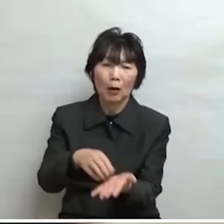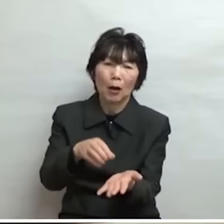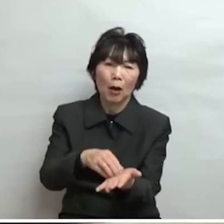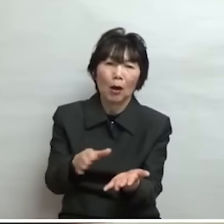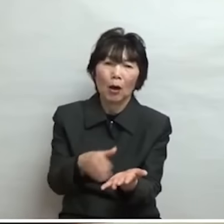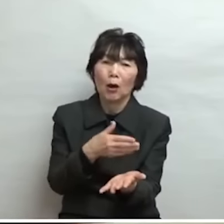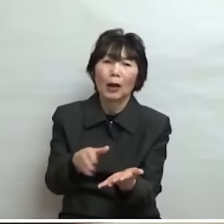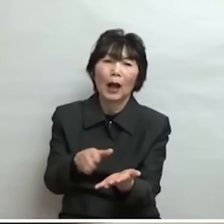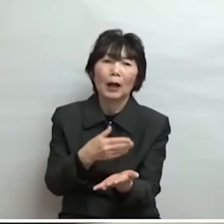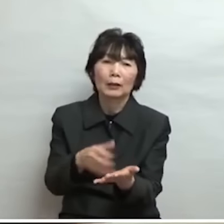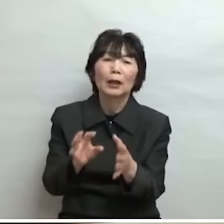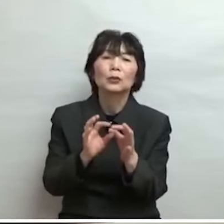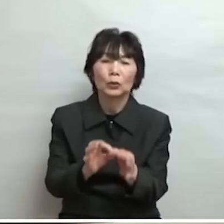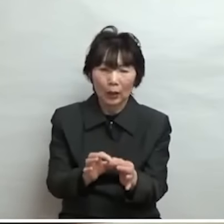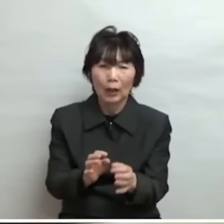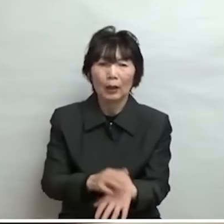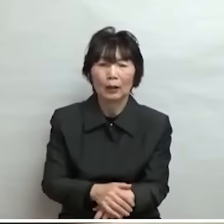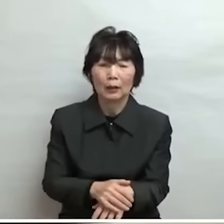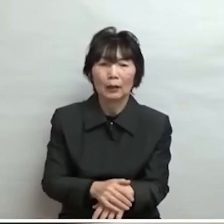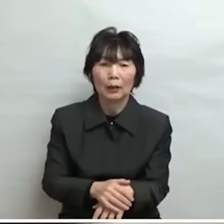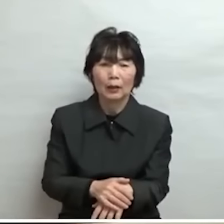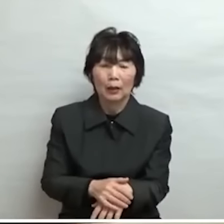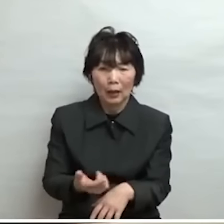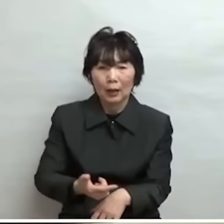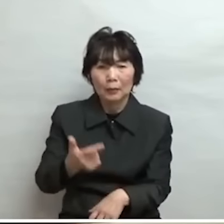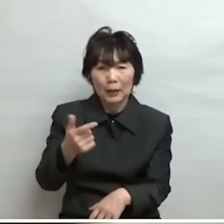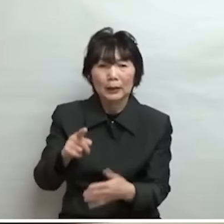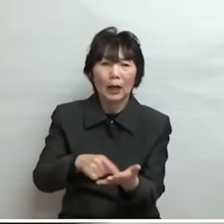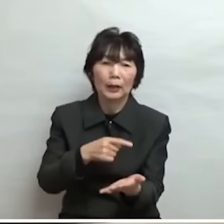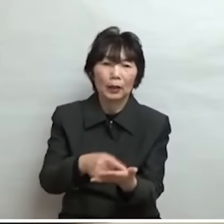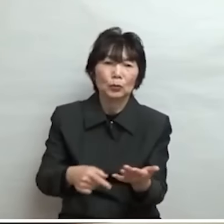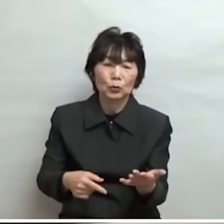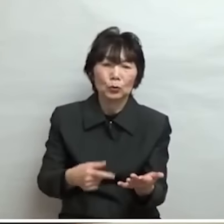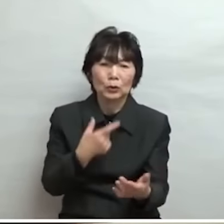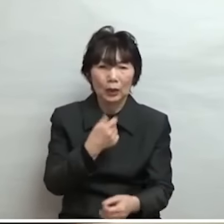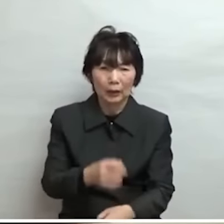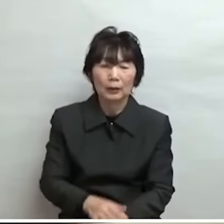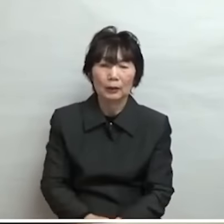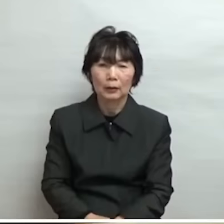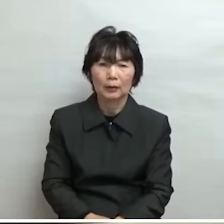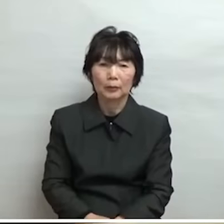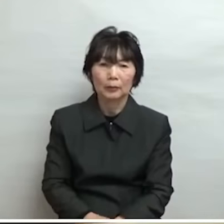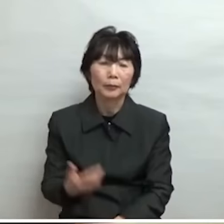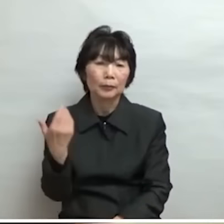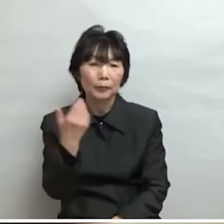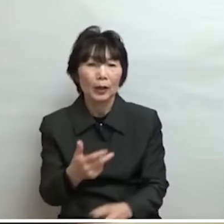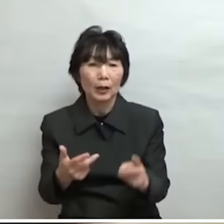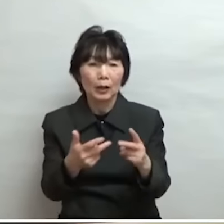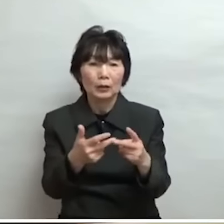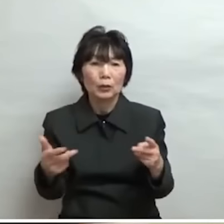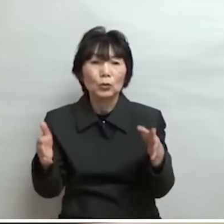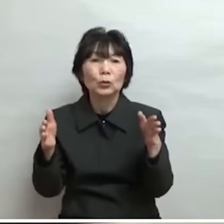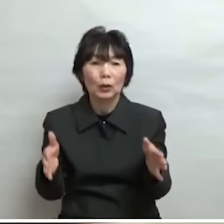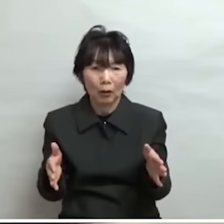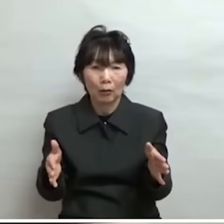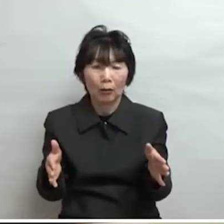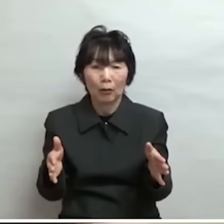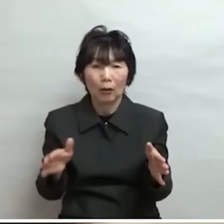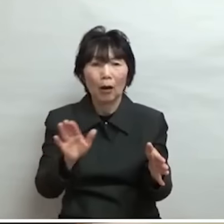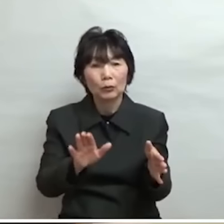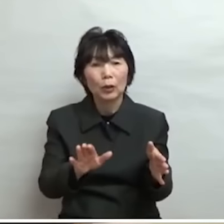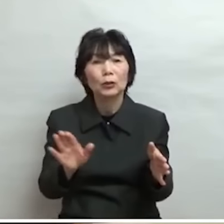去という中で立ち入りは認められないだろうと。 まあ、2週間ぐらい期間あるわけですけど、はい、そのどのタイミングで